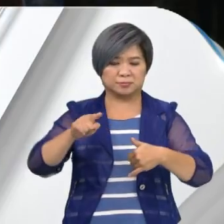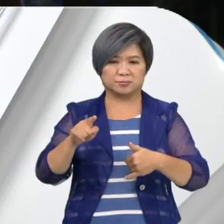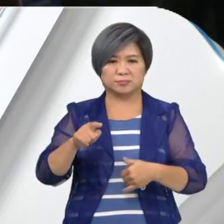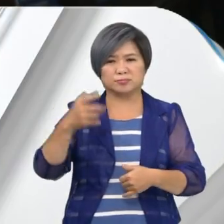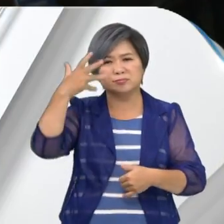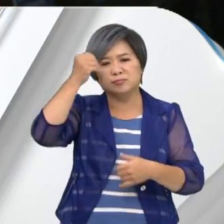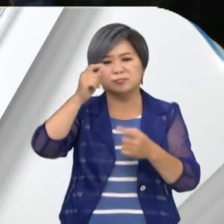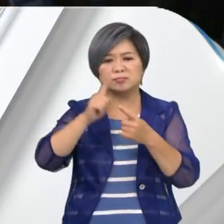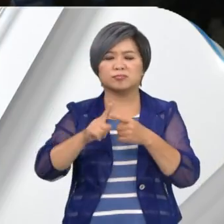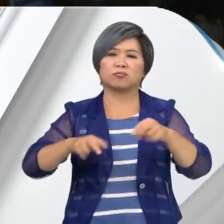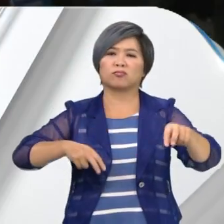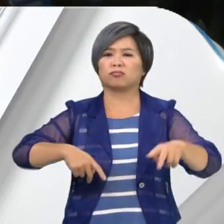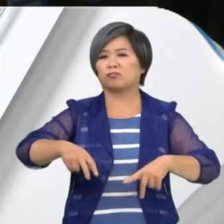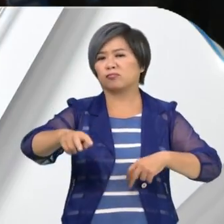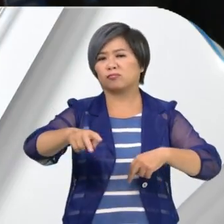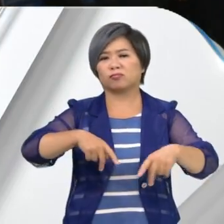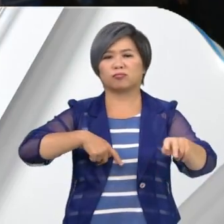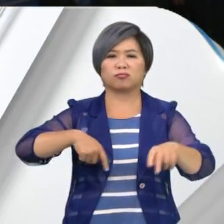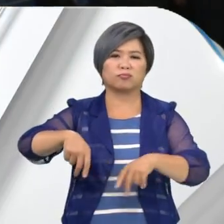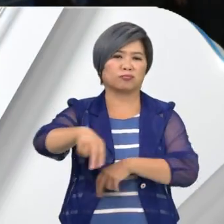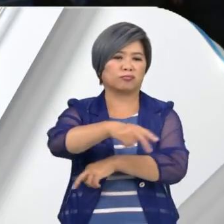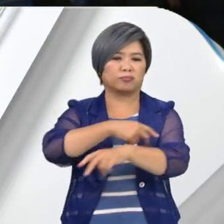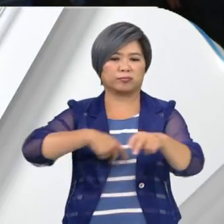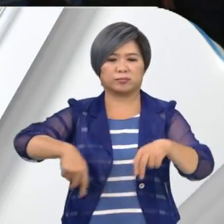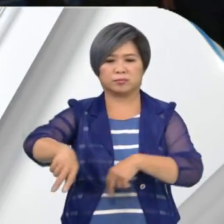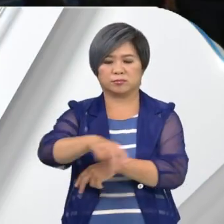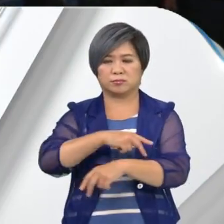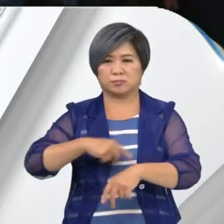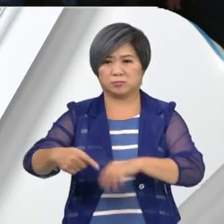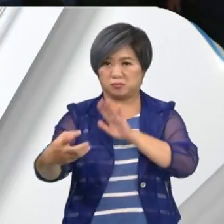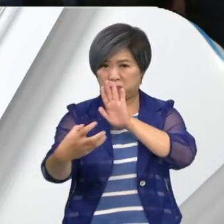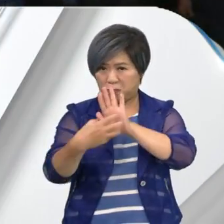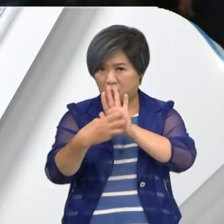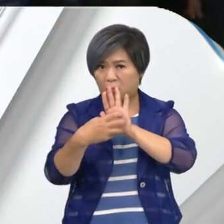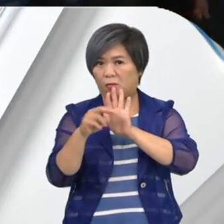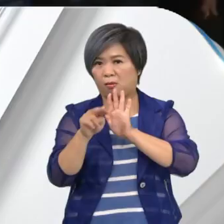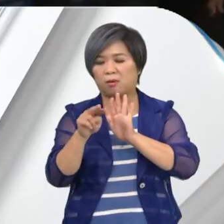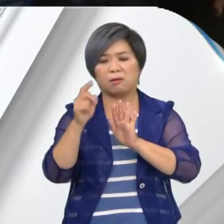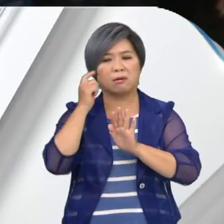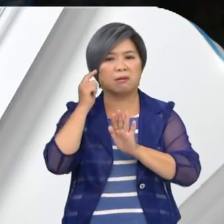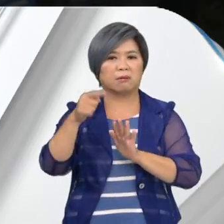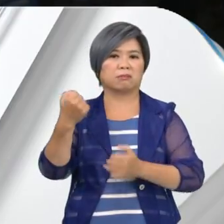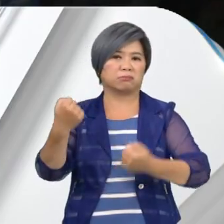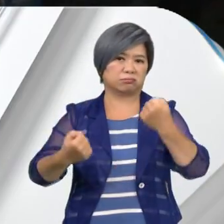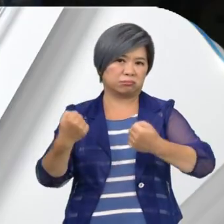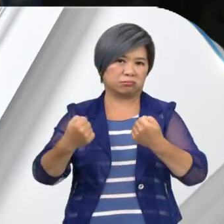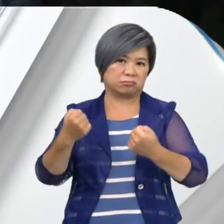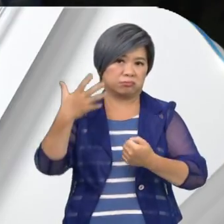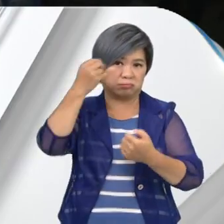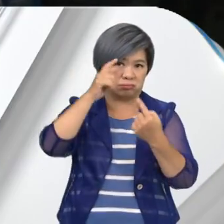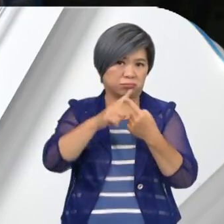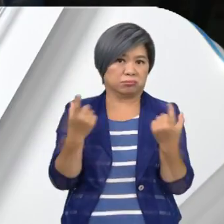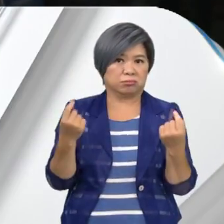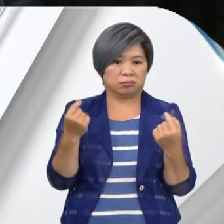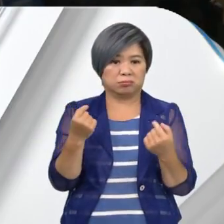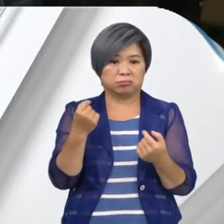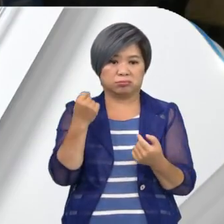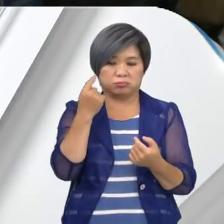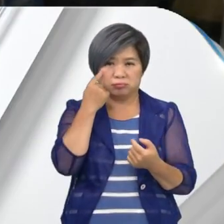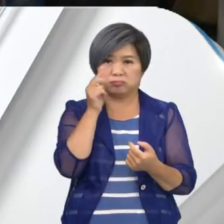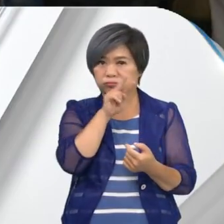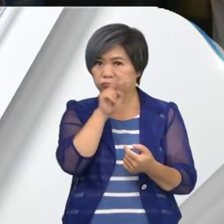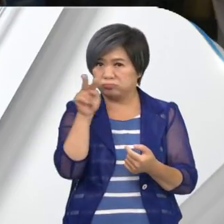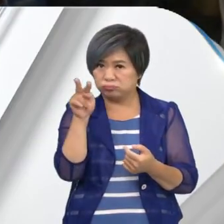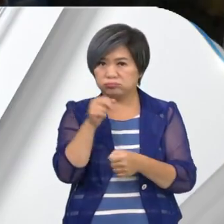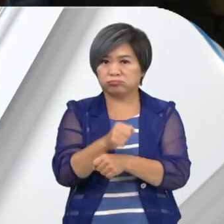家行来行去，吼、哦，一路过大路去了后，希望讲视察的人也好，老人家也好，看到能够来